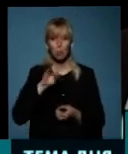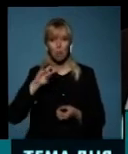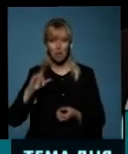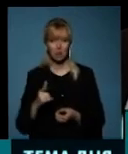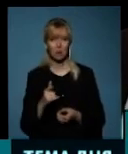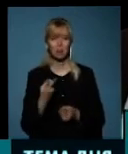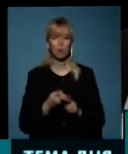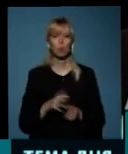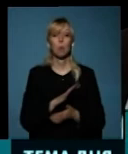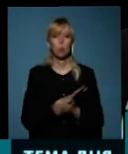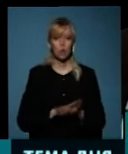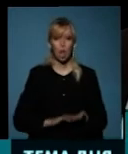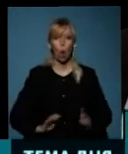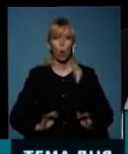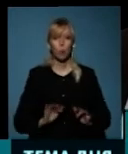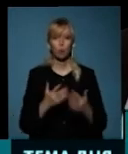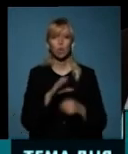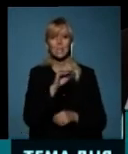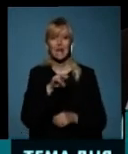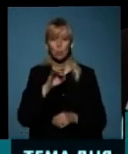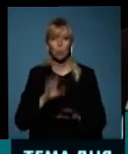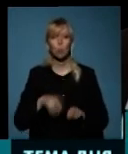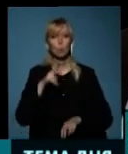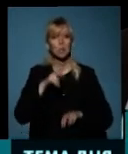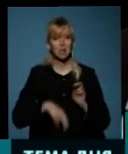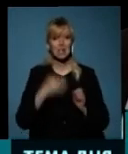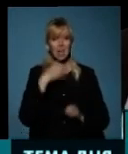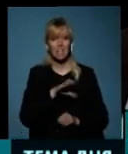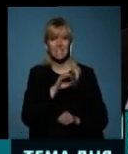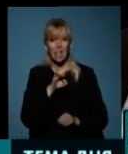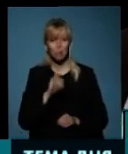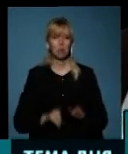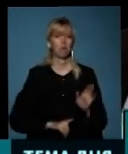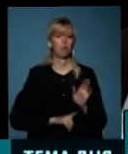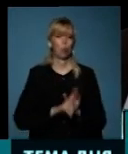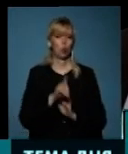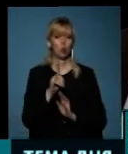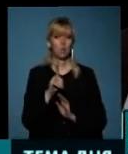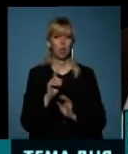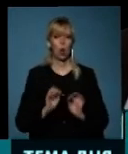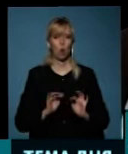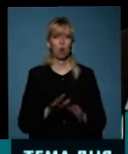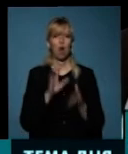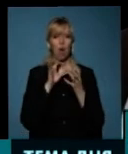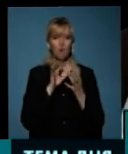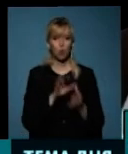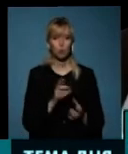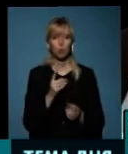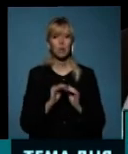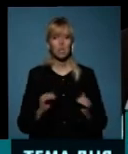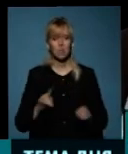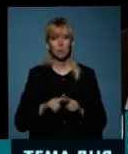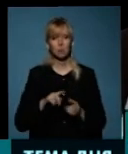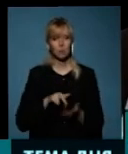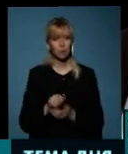вже продовжується операція, яка вже в серпні. Потім закінчиться гарячий серпень, почнеться операція автобус, бо тому що діти підуть в